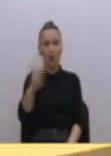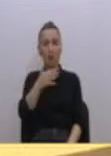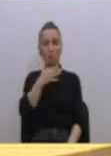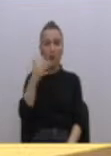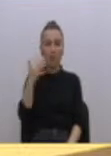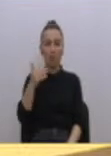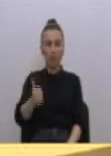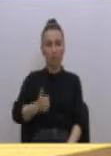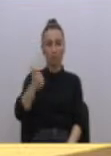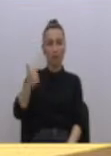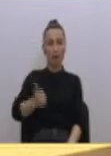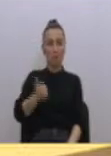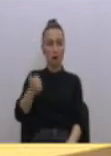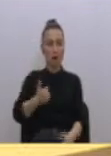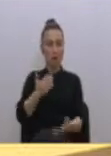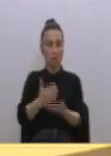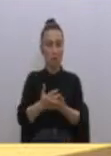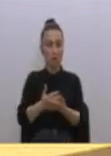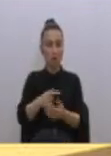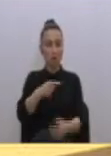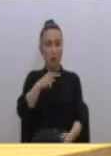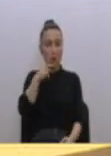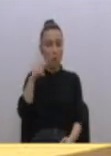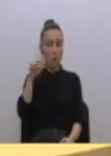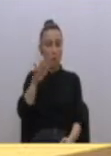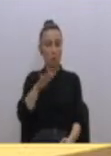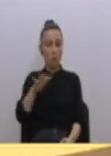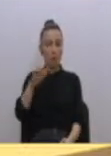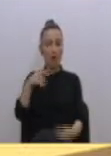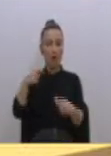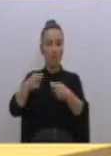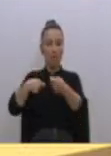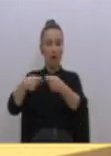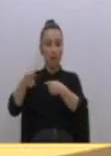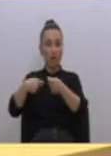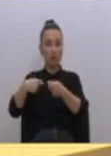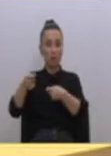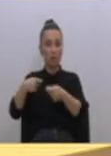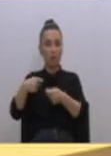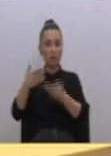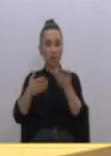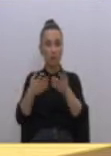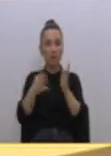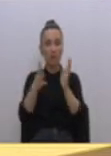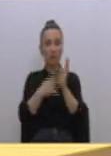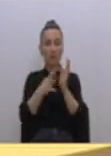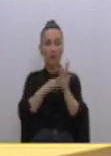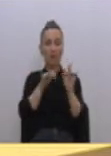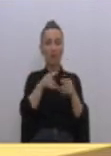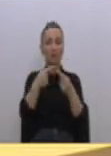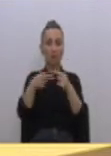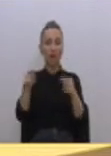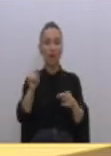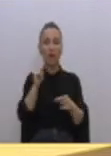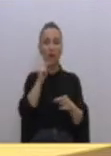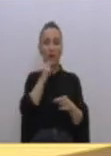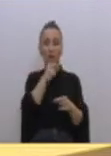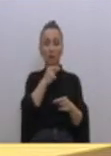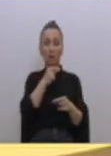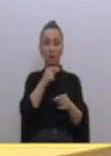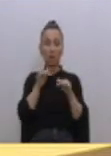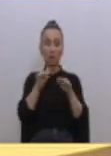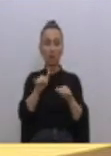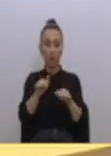რამეზე ტრაბახობს რუსეთთან ვაჭრობისა თუ სხვა საქმიანობის, ეკონომიკური საქმიანობის